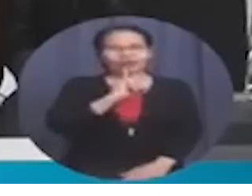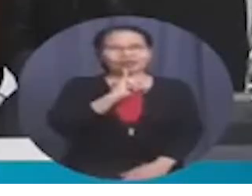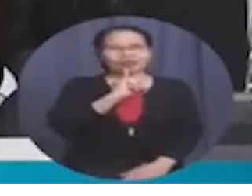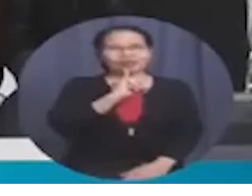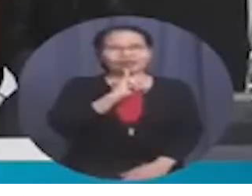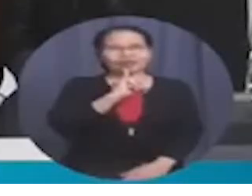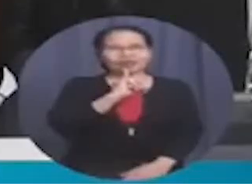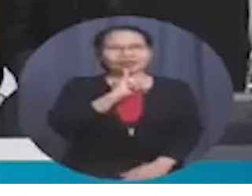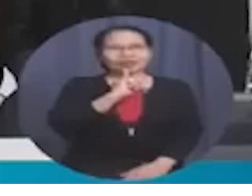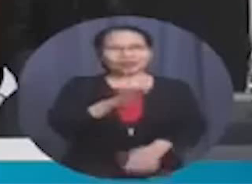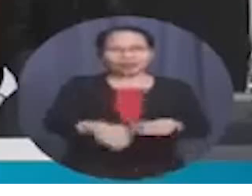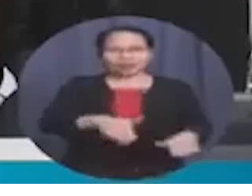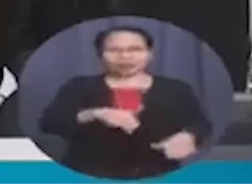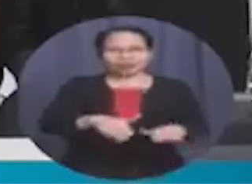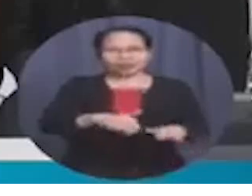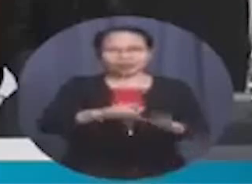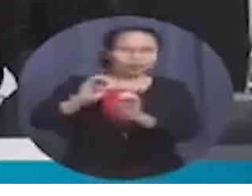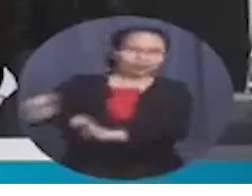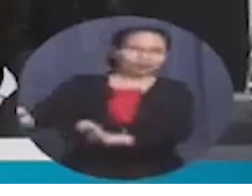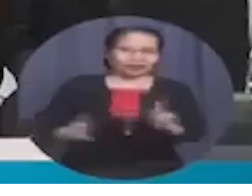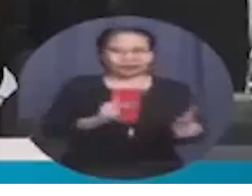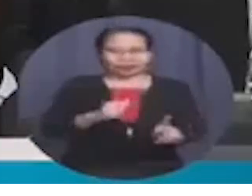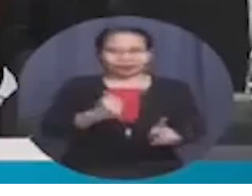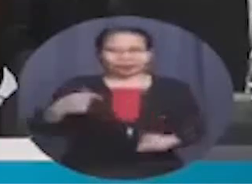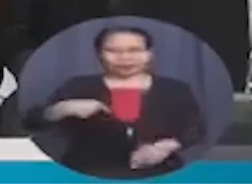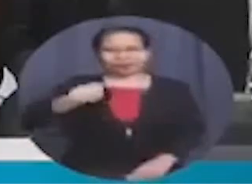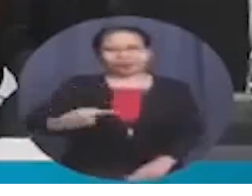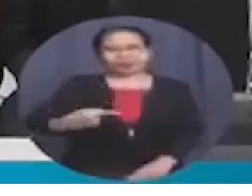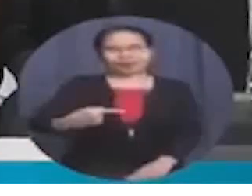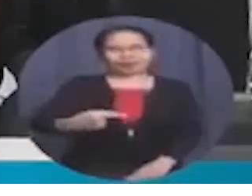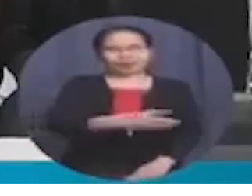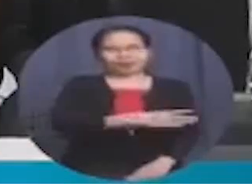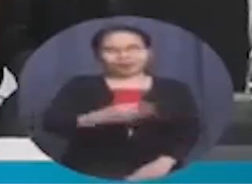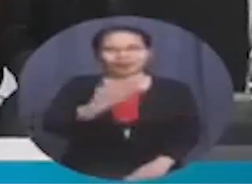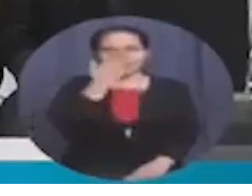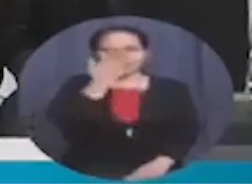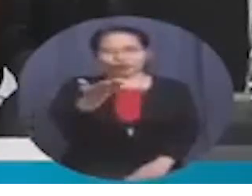ay nilakaran daw po ng masasamang tao. Salamat po.